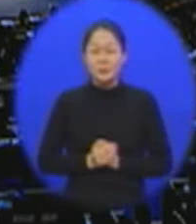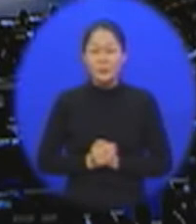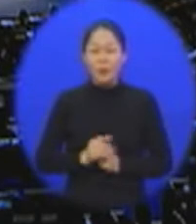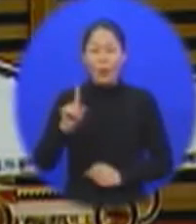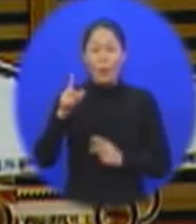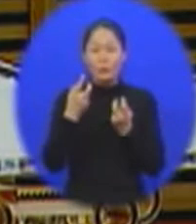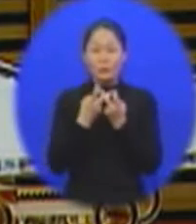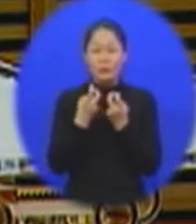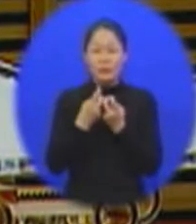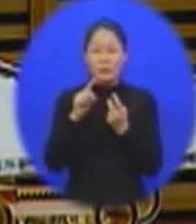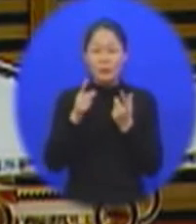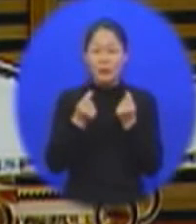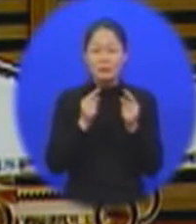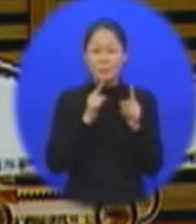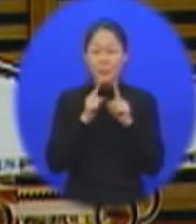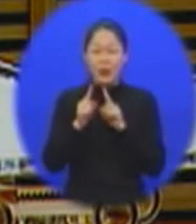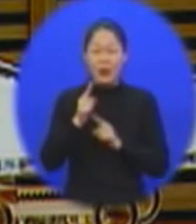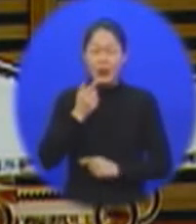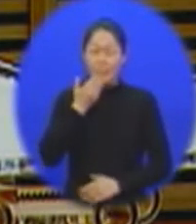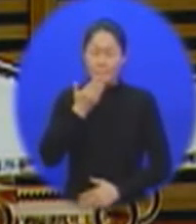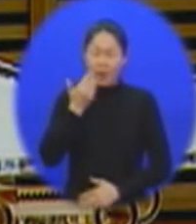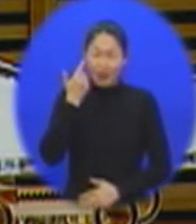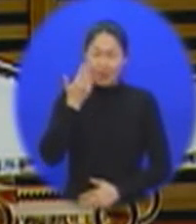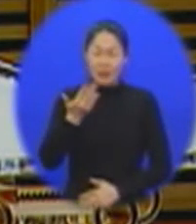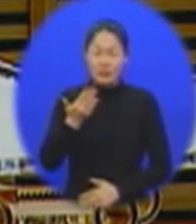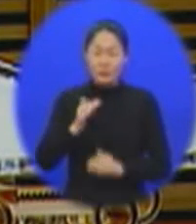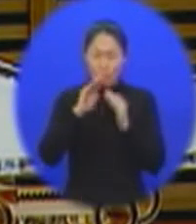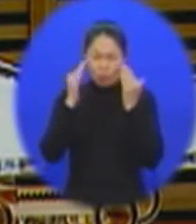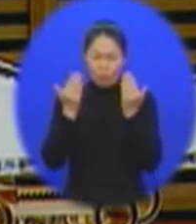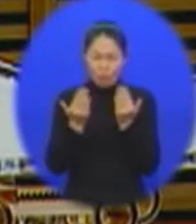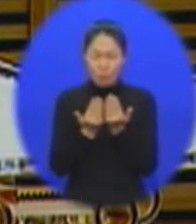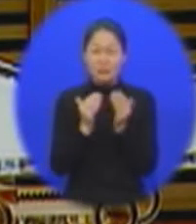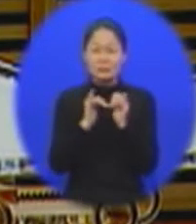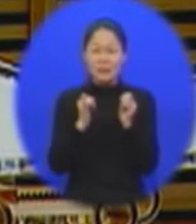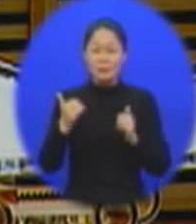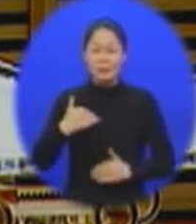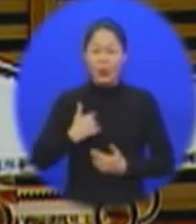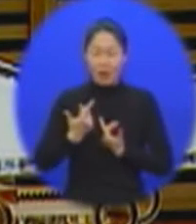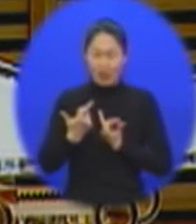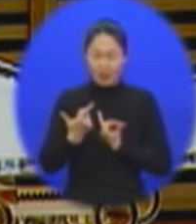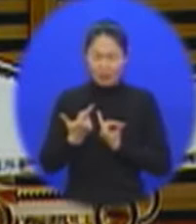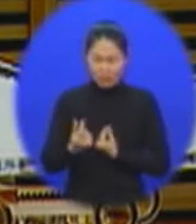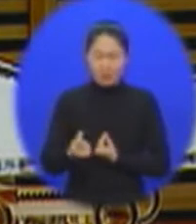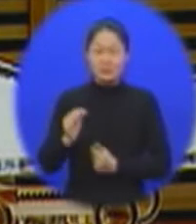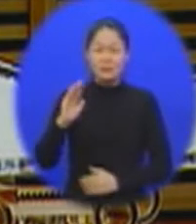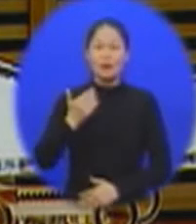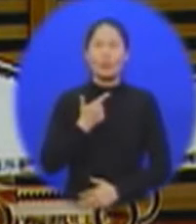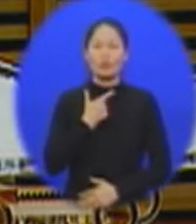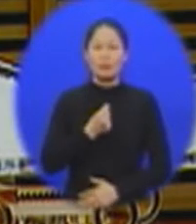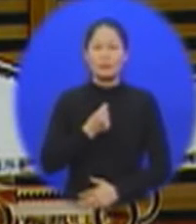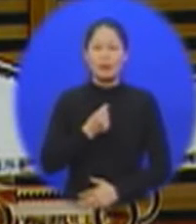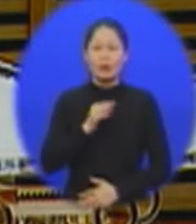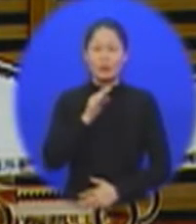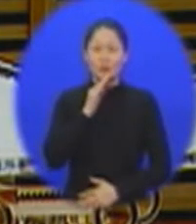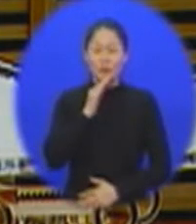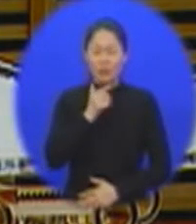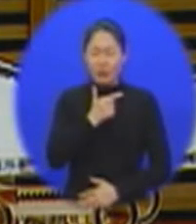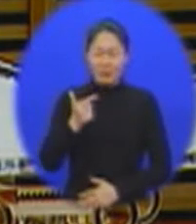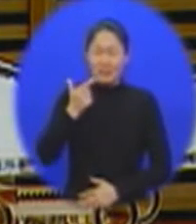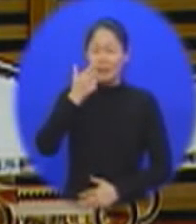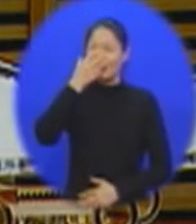어떻게 이런 말을 할 수 있을까요 뭐 얻은 사람이 다 나와 같이 되기를 원합니다 이런 대단한 교만이